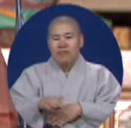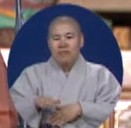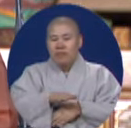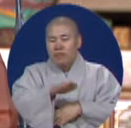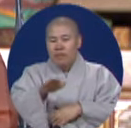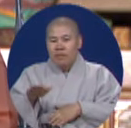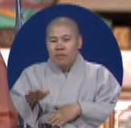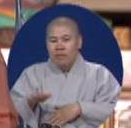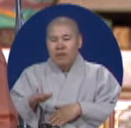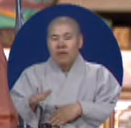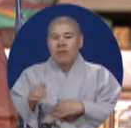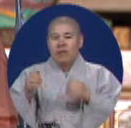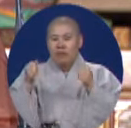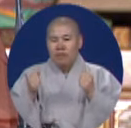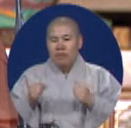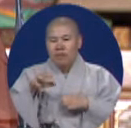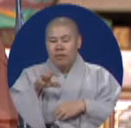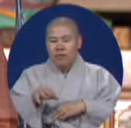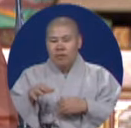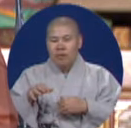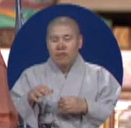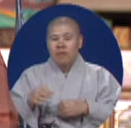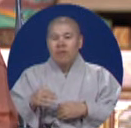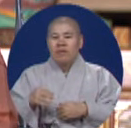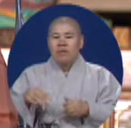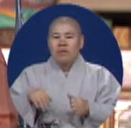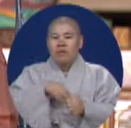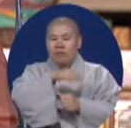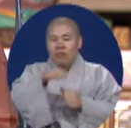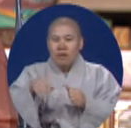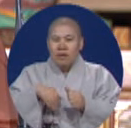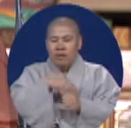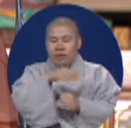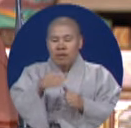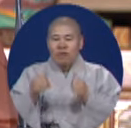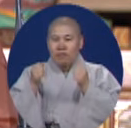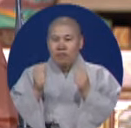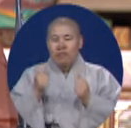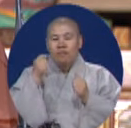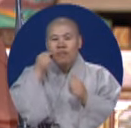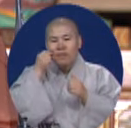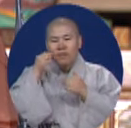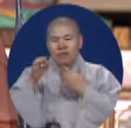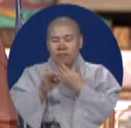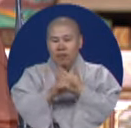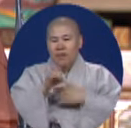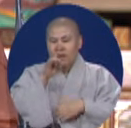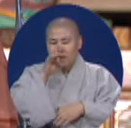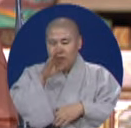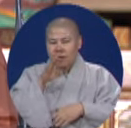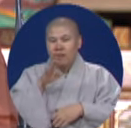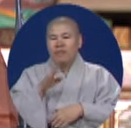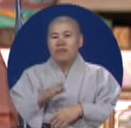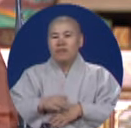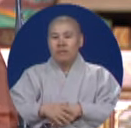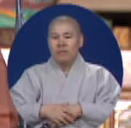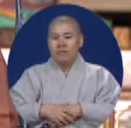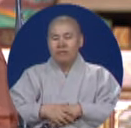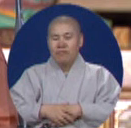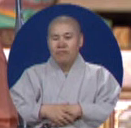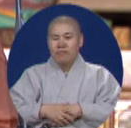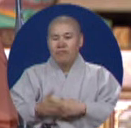머물러 있는 이 생태계 환경을 보존하지 못하면 안 되거든요.